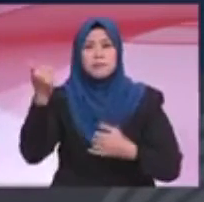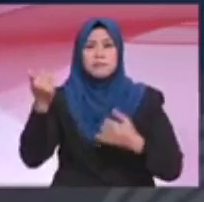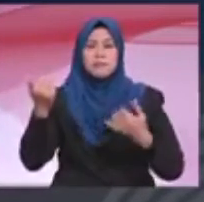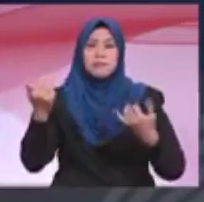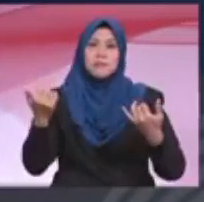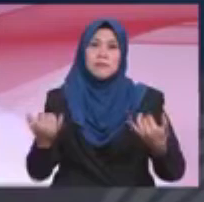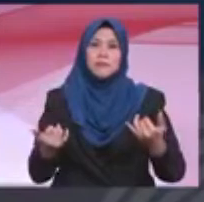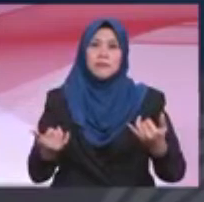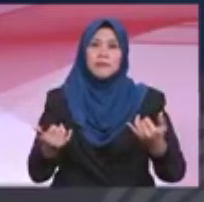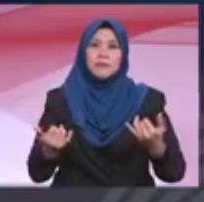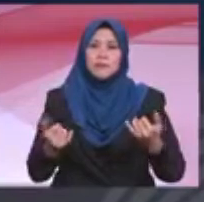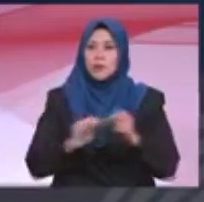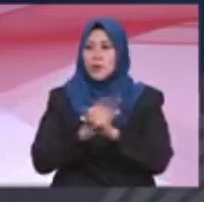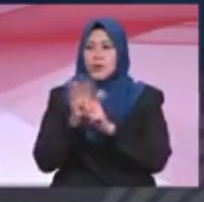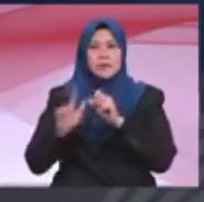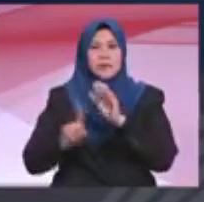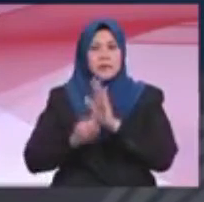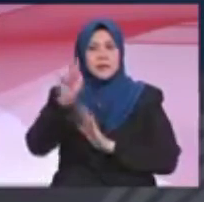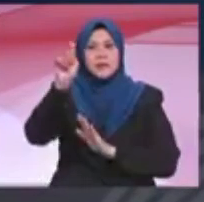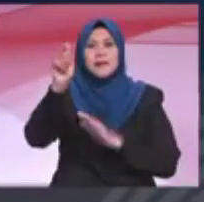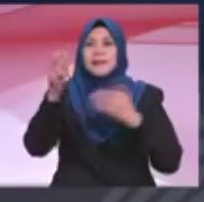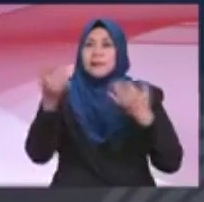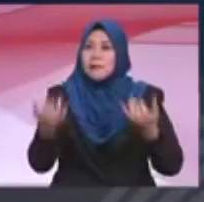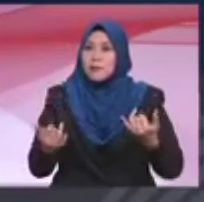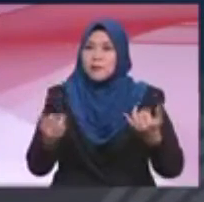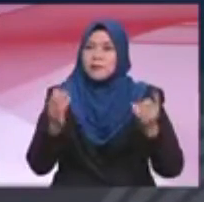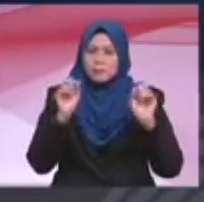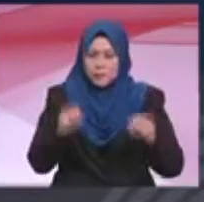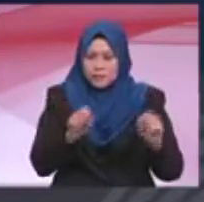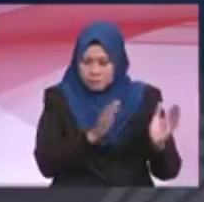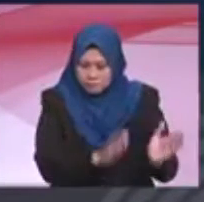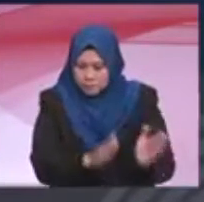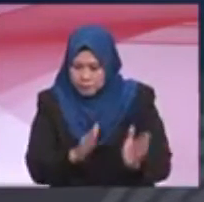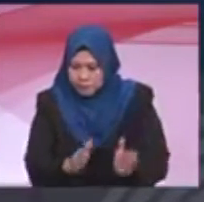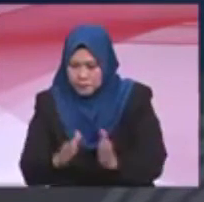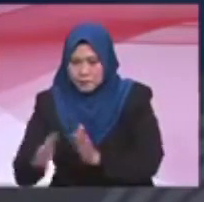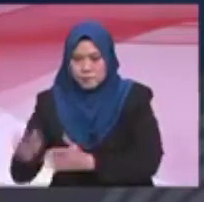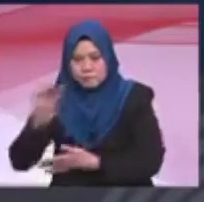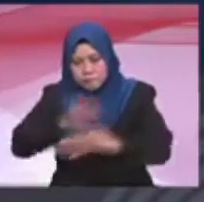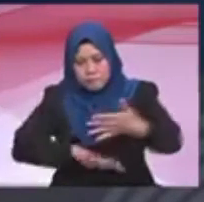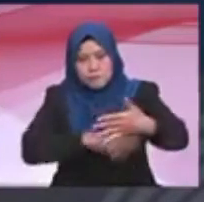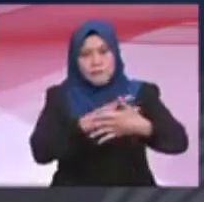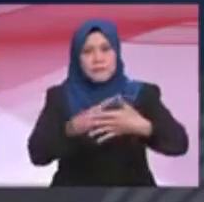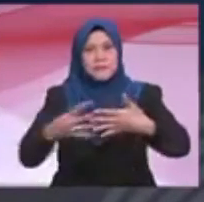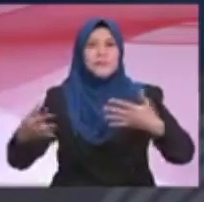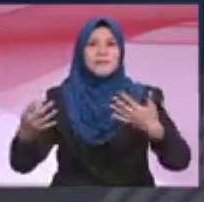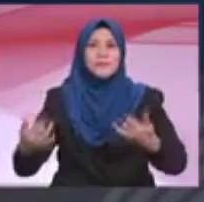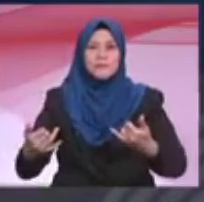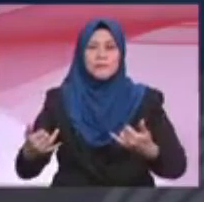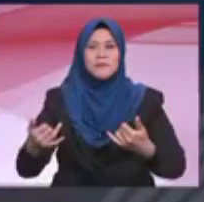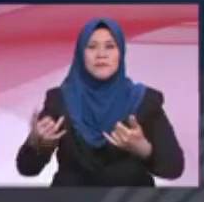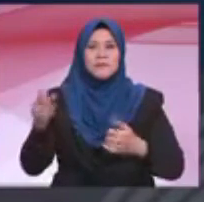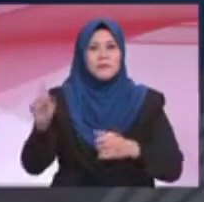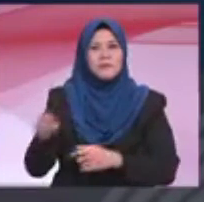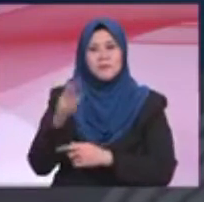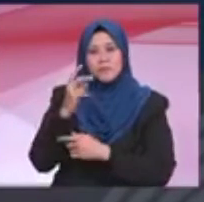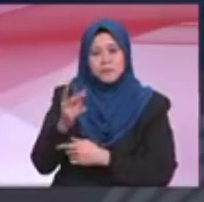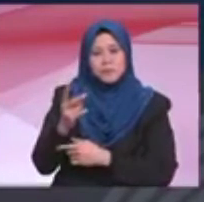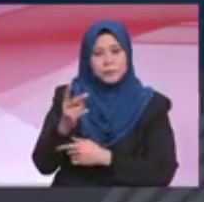kita. Jadi sebab itu kita perlu letakkan susunan keutamaan, dan dalam konteks ini